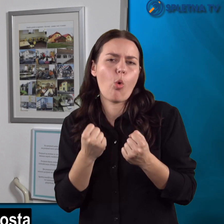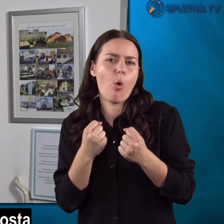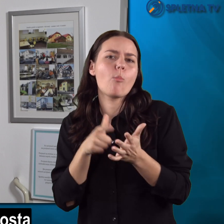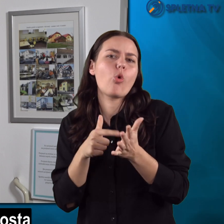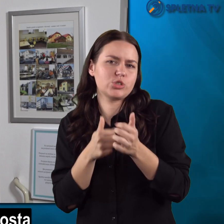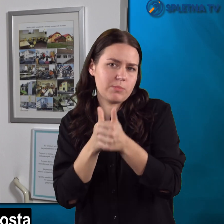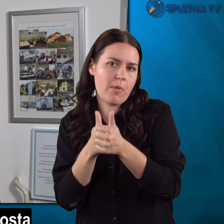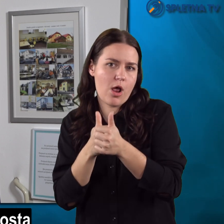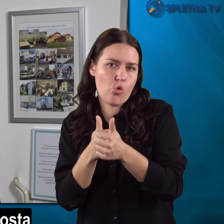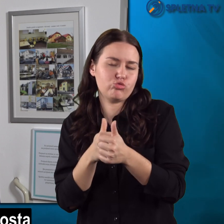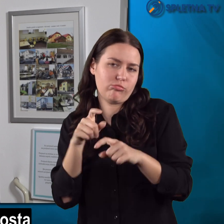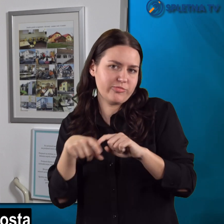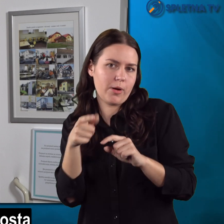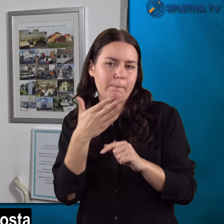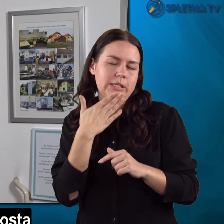starejših.